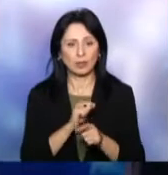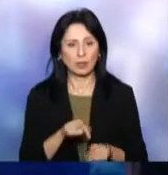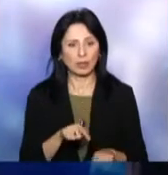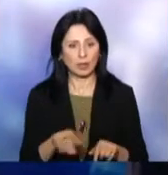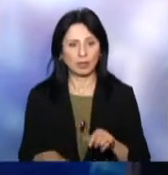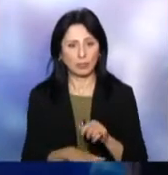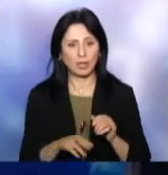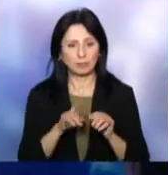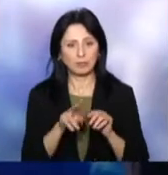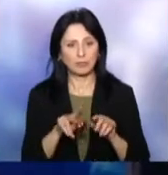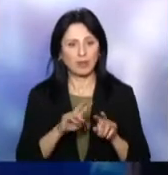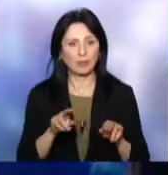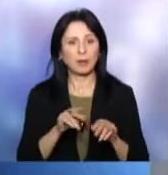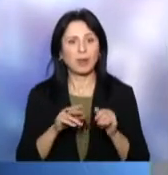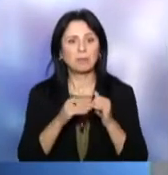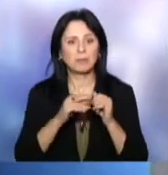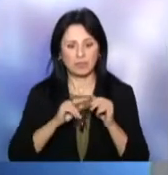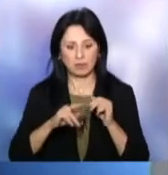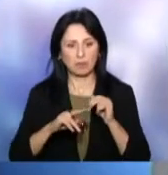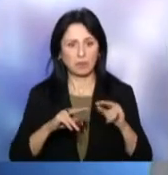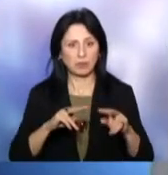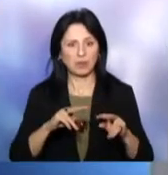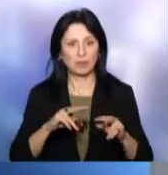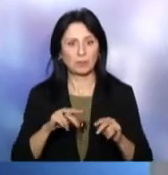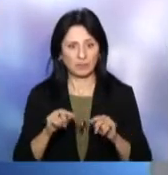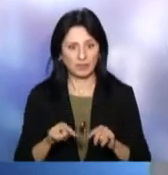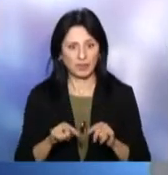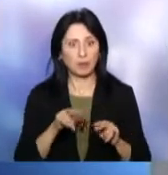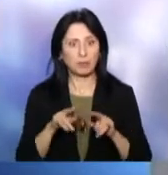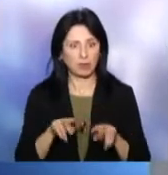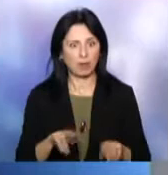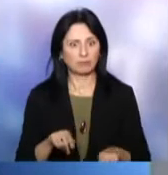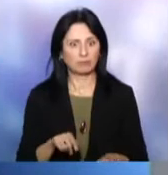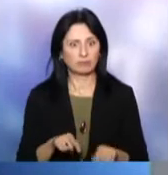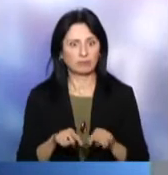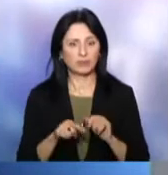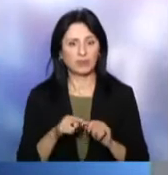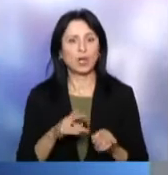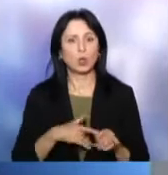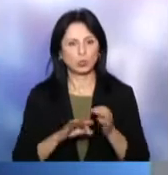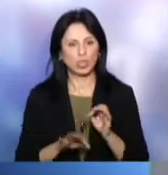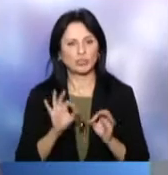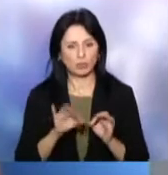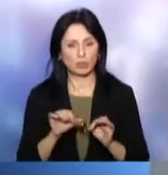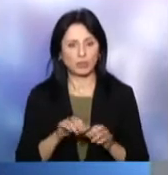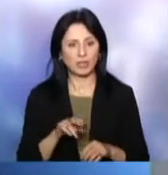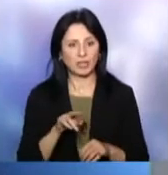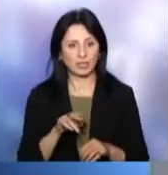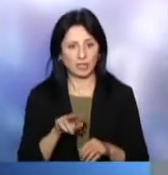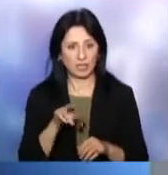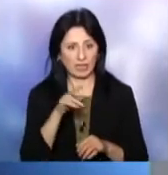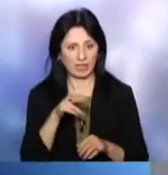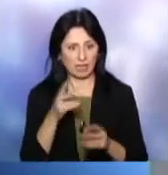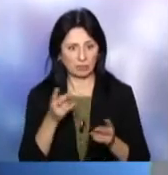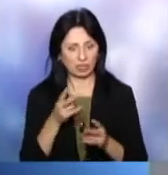და ისე კუჭნაწლავიც არა მაქვს სახარჯო მდგომარეობაში და ერთ-ერთი B ვიტამინი